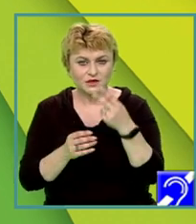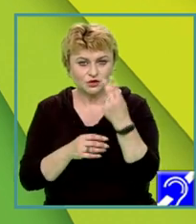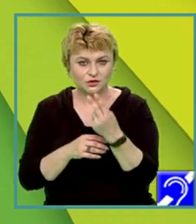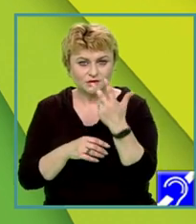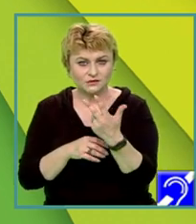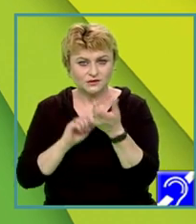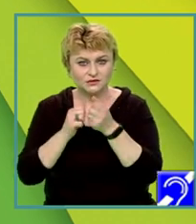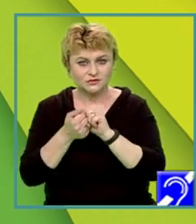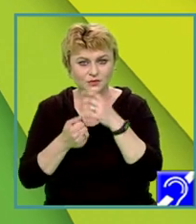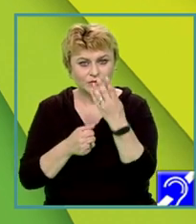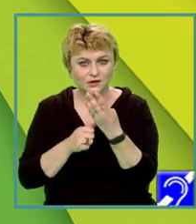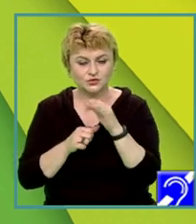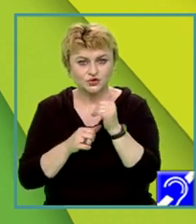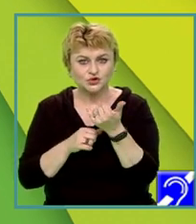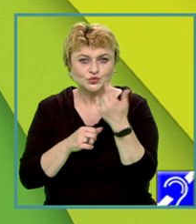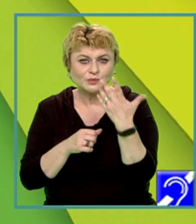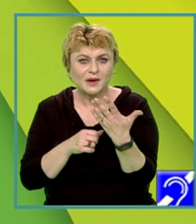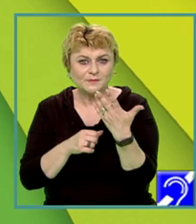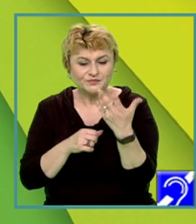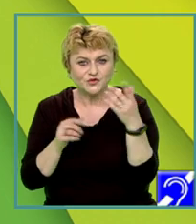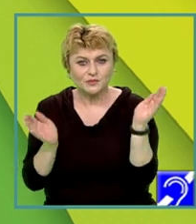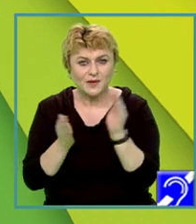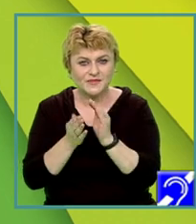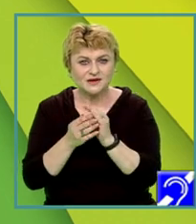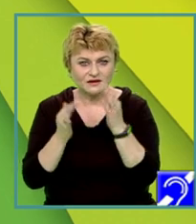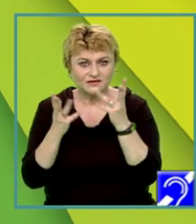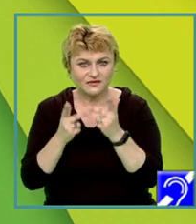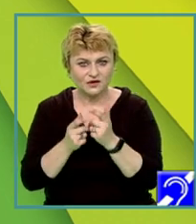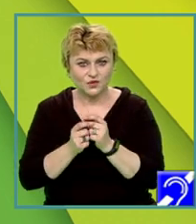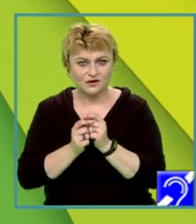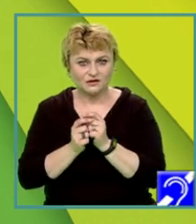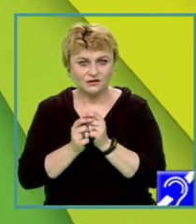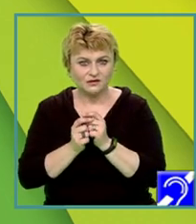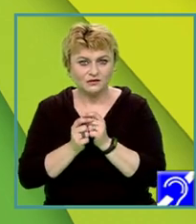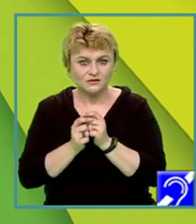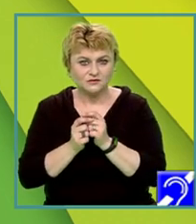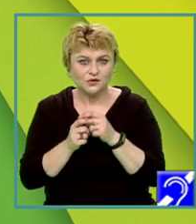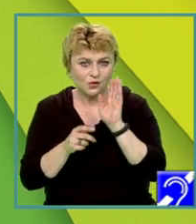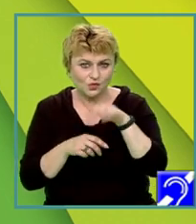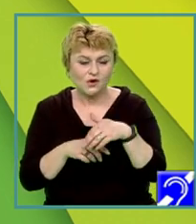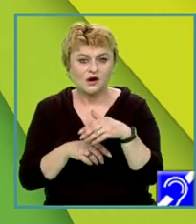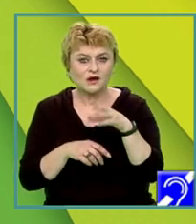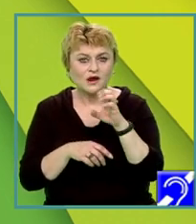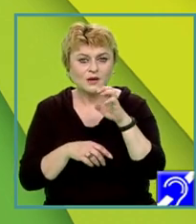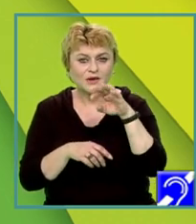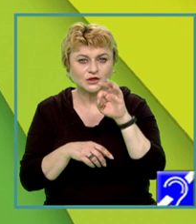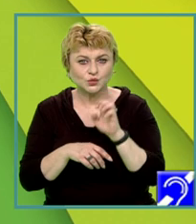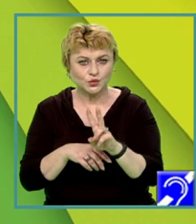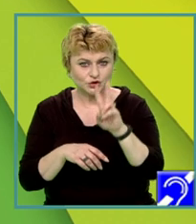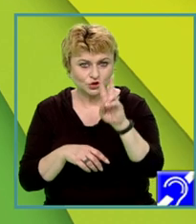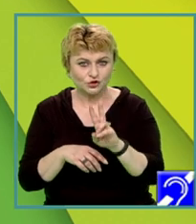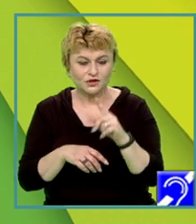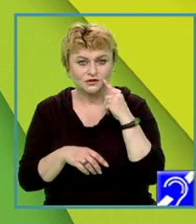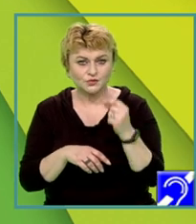Evident cea mai mică valoare din mulțime o are elementul 2 răspunsul